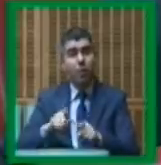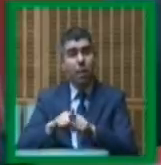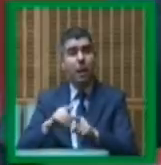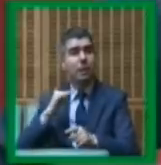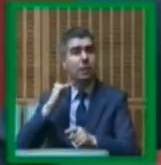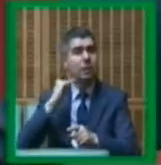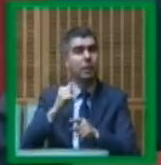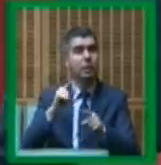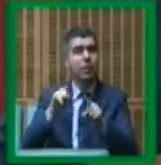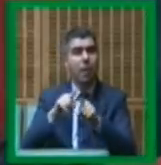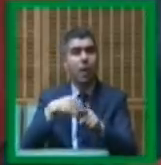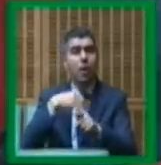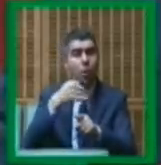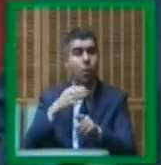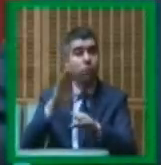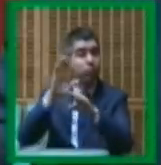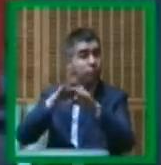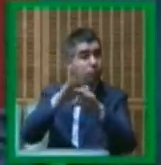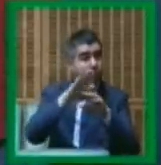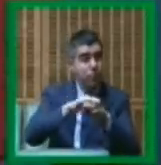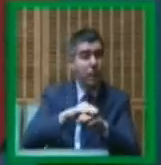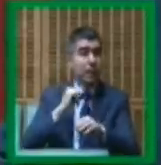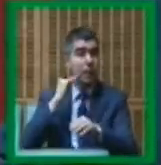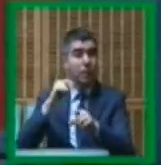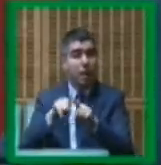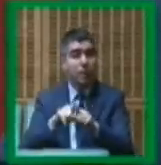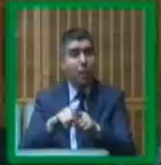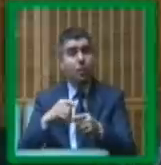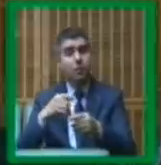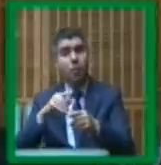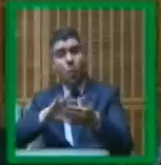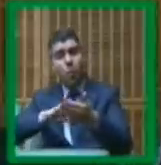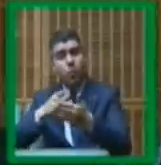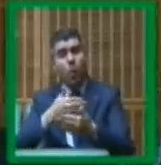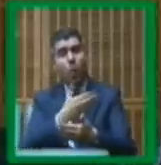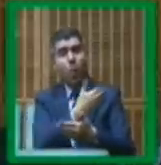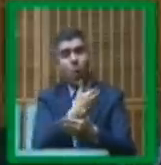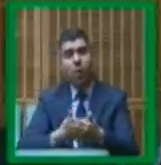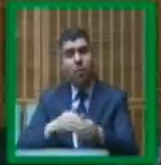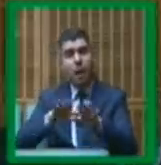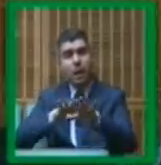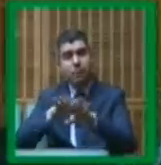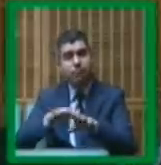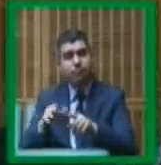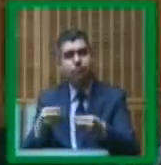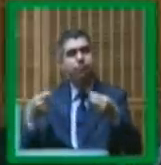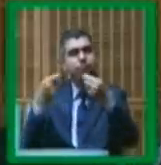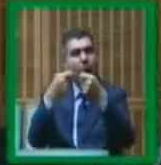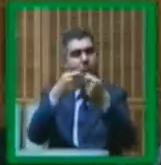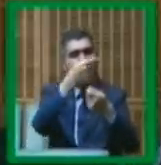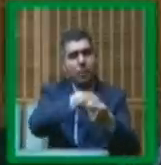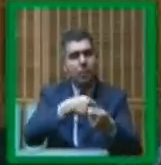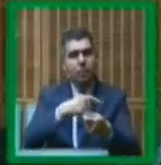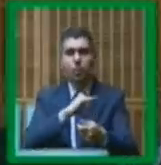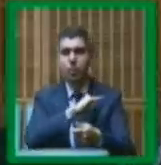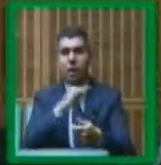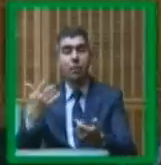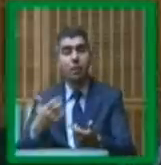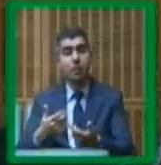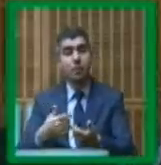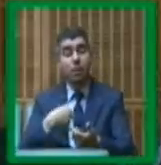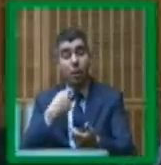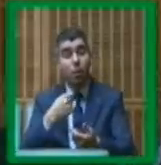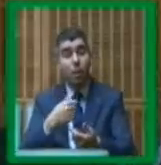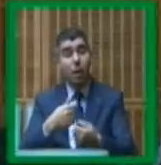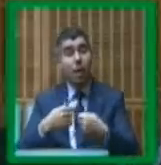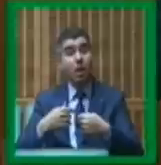إياكم إلى القضايا الحقيقية عوض أن تصرف الحكومة الجهد والطاقة في أشباه القضايا. سيد رئيس الحكومة، عندنا مشكل ديال